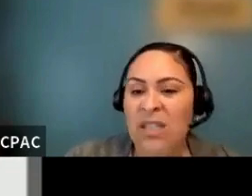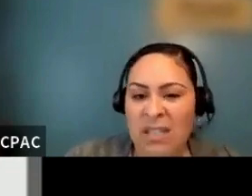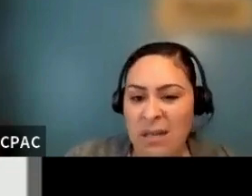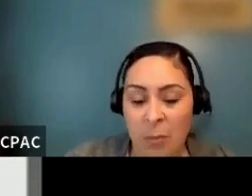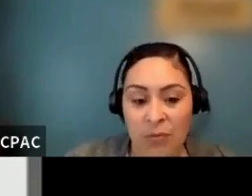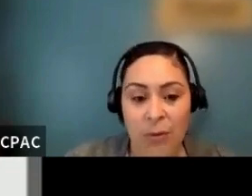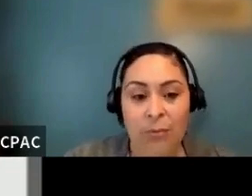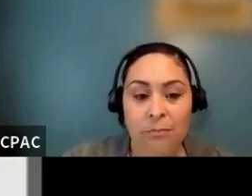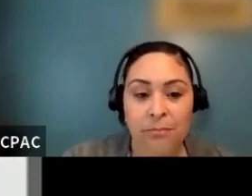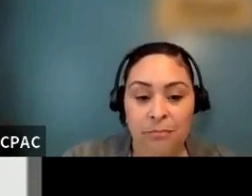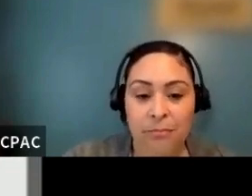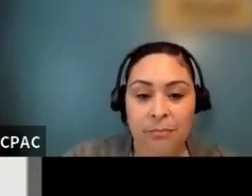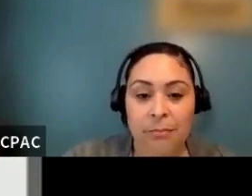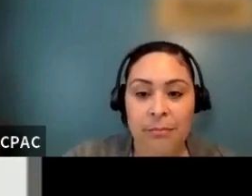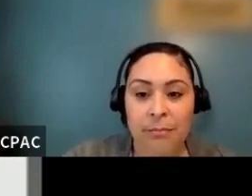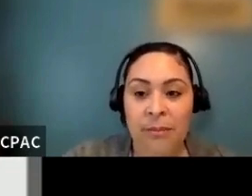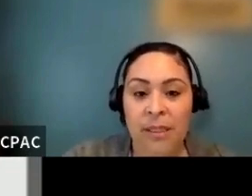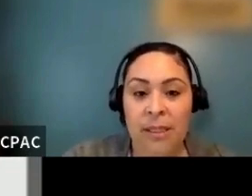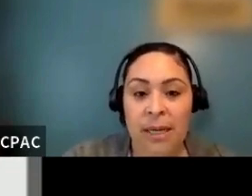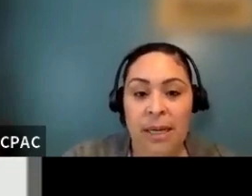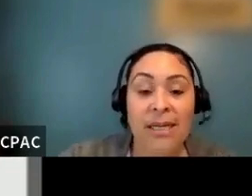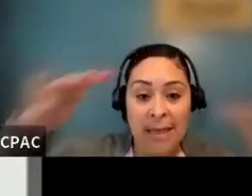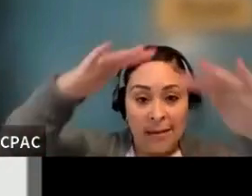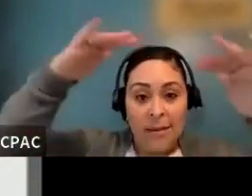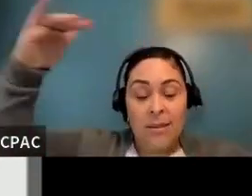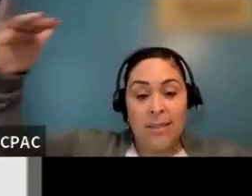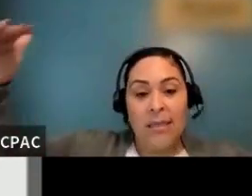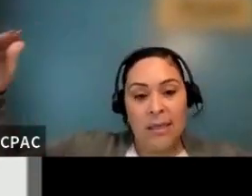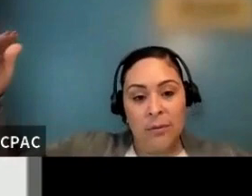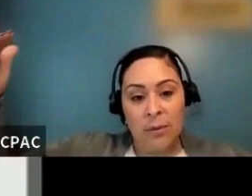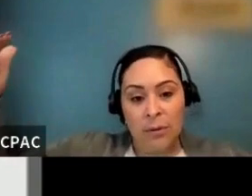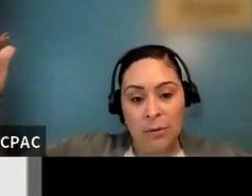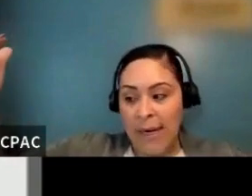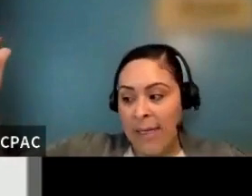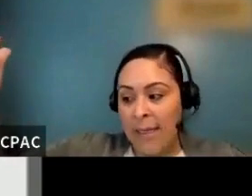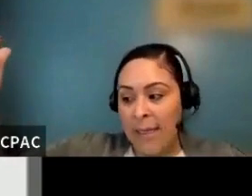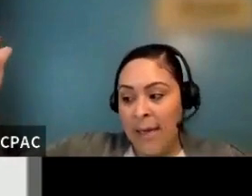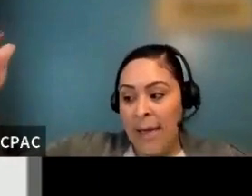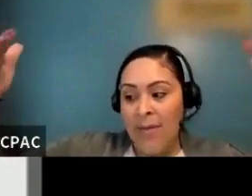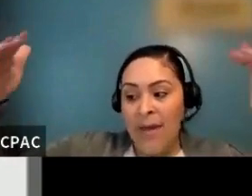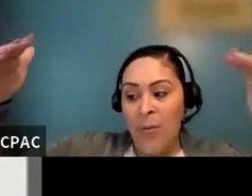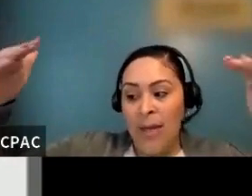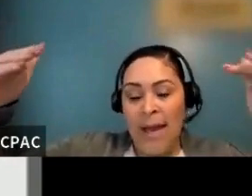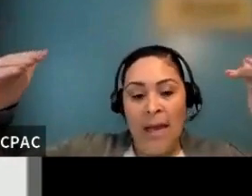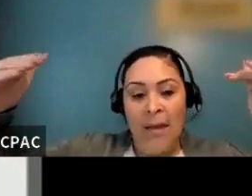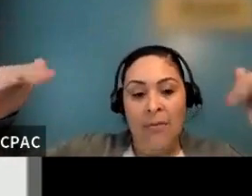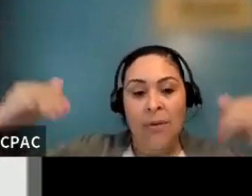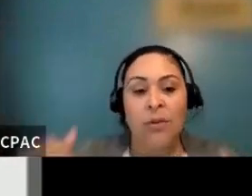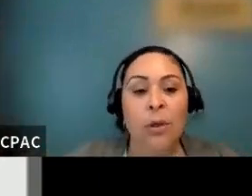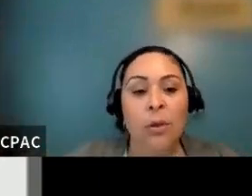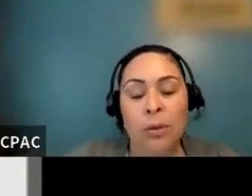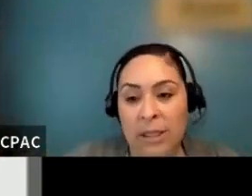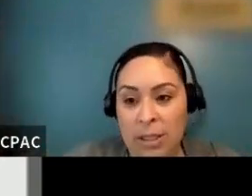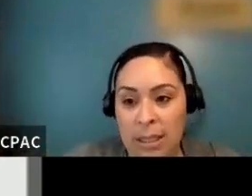社安服务，然后精神服务等等，他